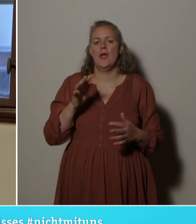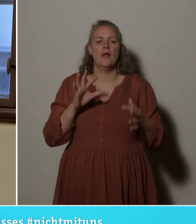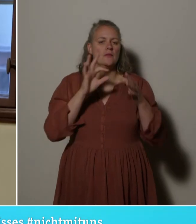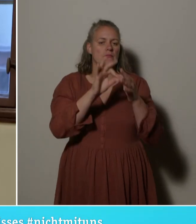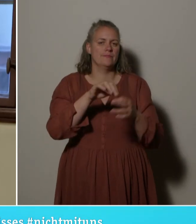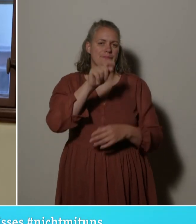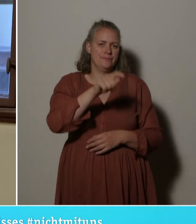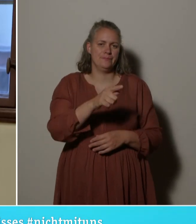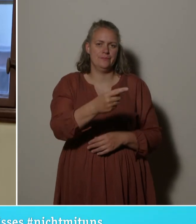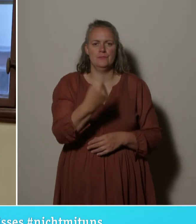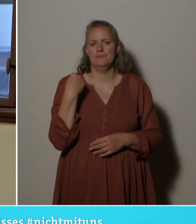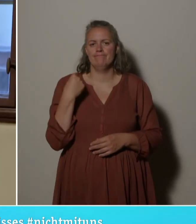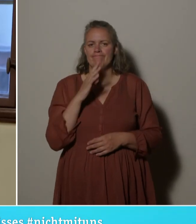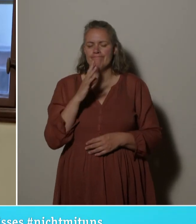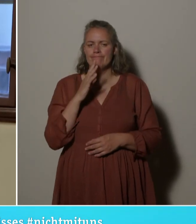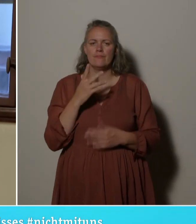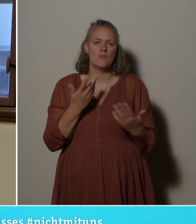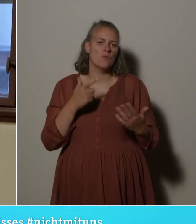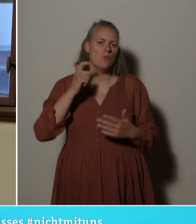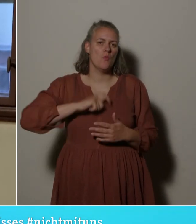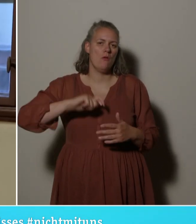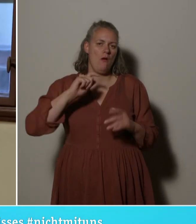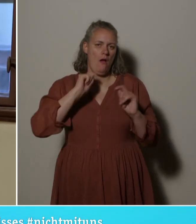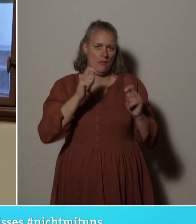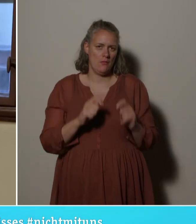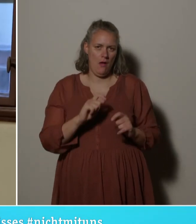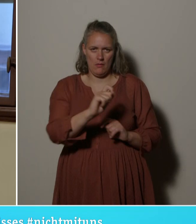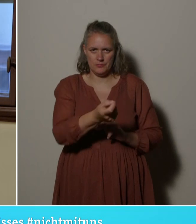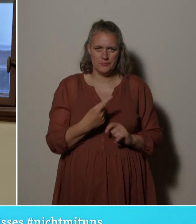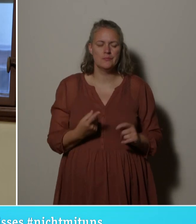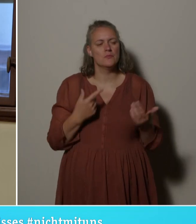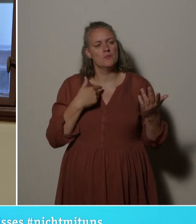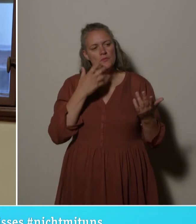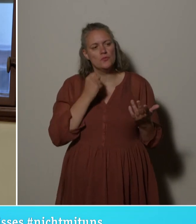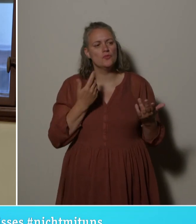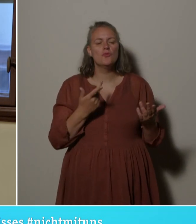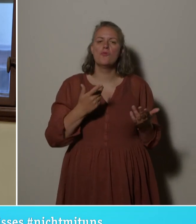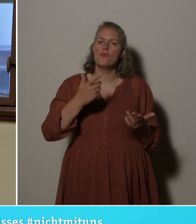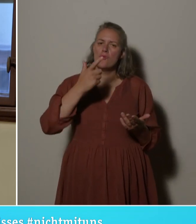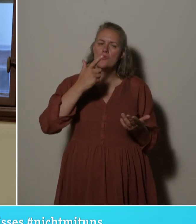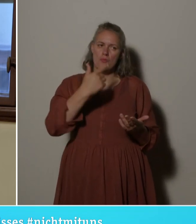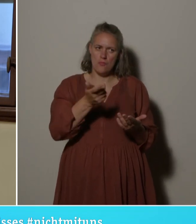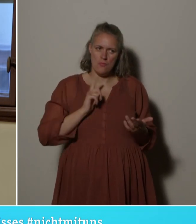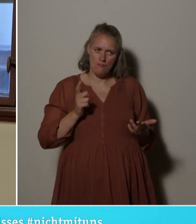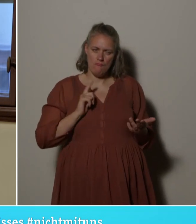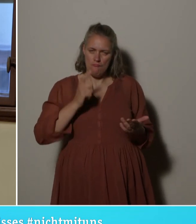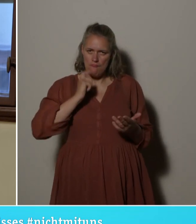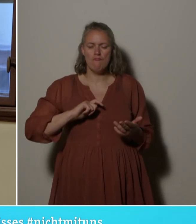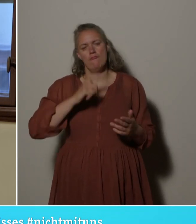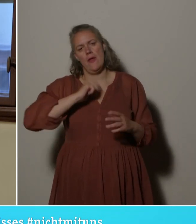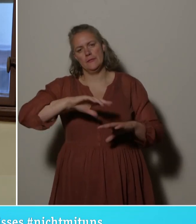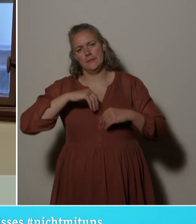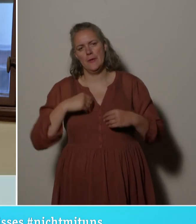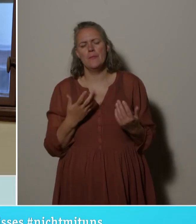ich das durchaus ernst nehme, was Sie von uns erwarten und darauf auch persönlich reagieren möchte. Als grüne Stadtratsfraktion haben